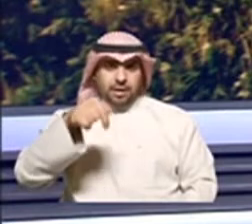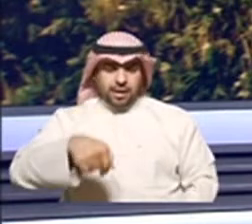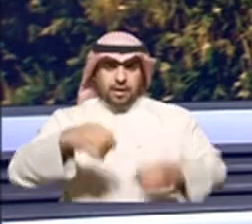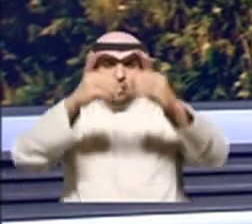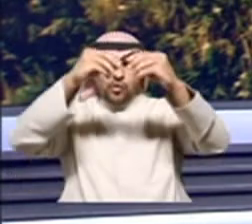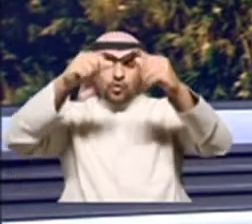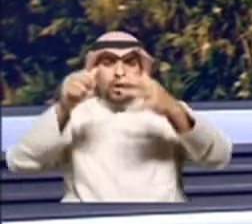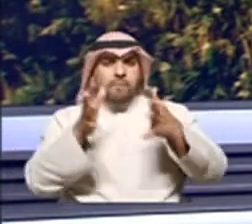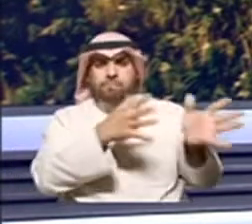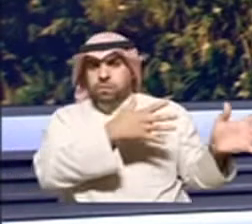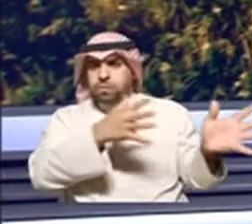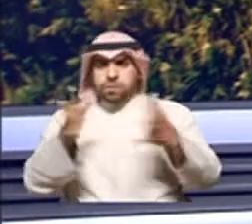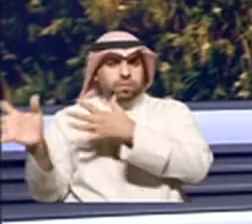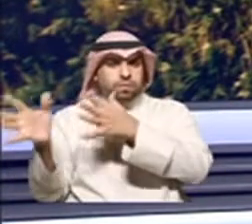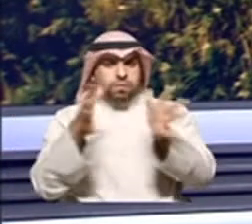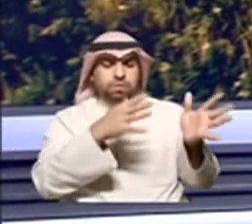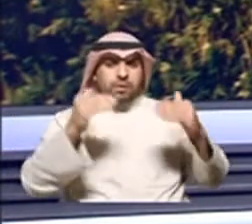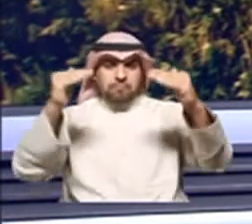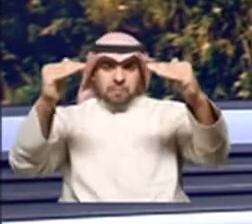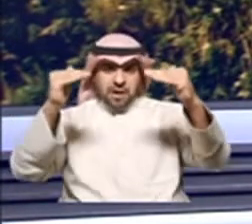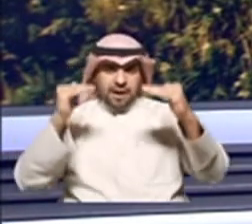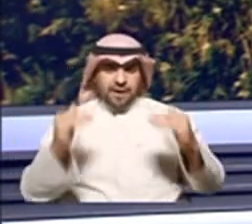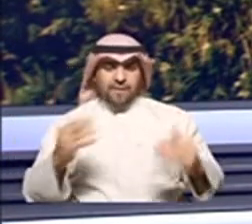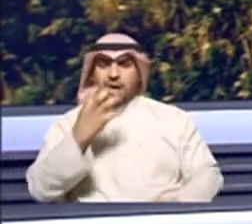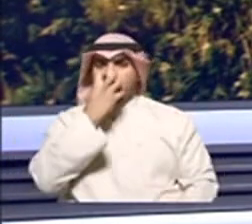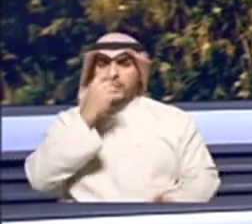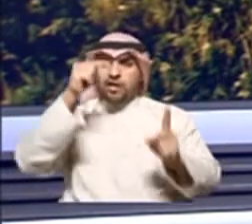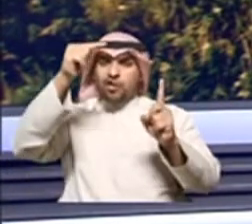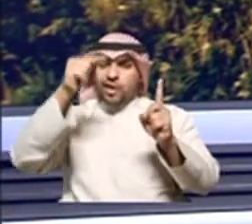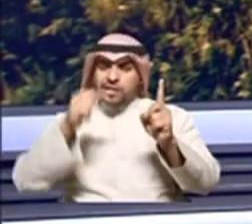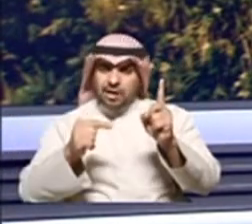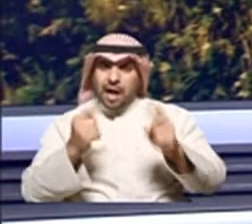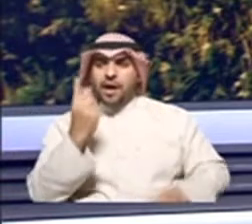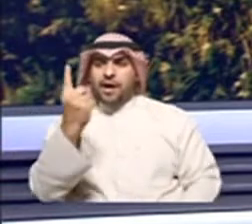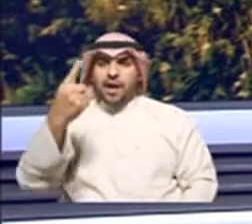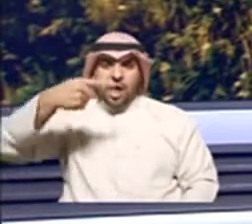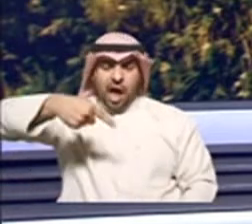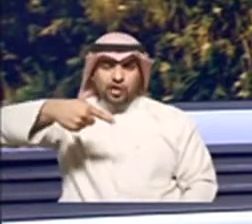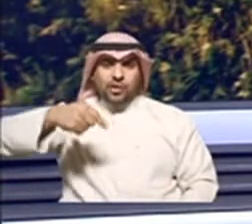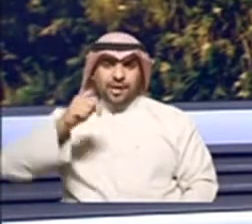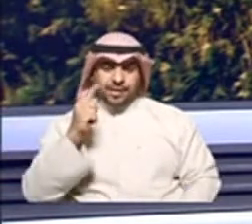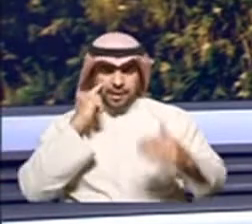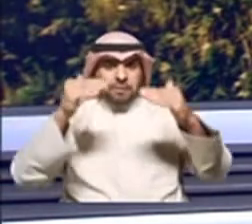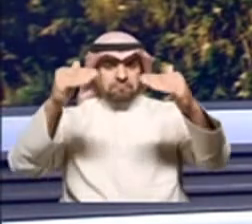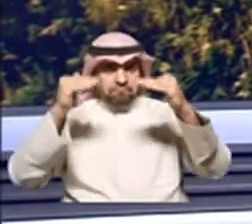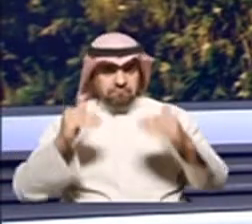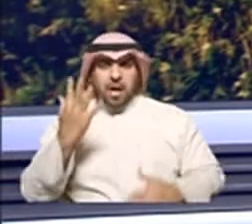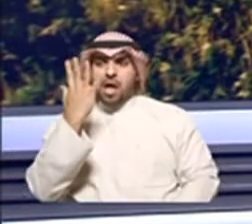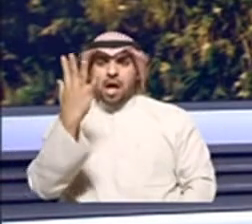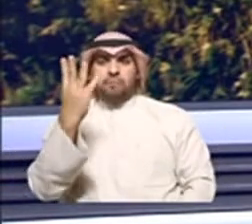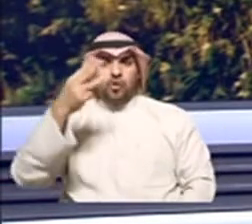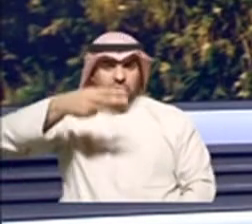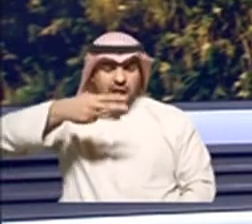العظمى، والصغرى 15 درجة مئوية، انخفاض تقريبا في درجات الحرارة بمعدل 10 درجات مئوية، من 35 إلى 25